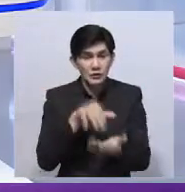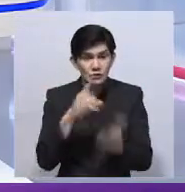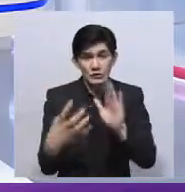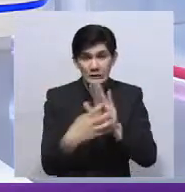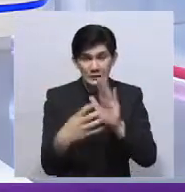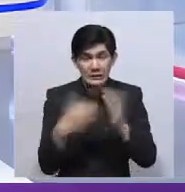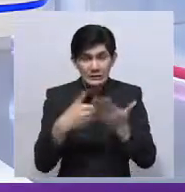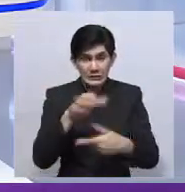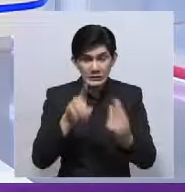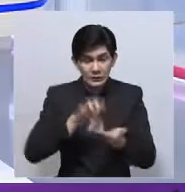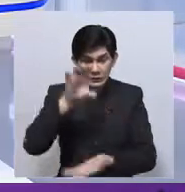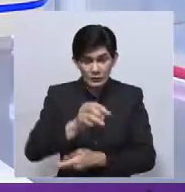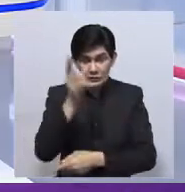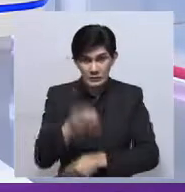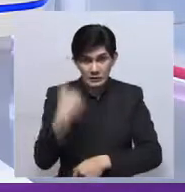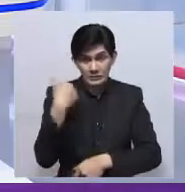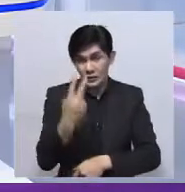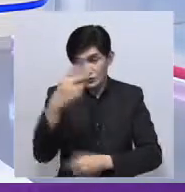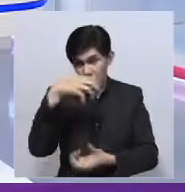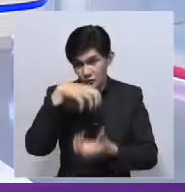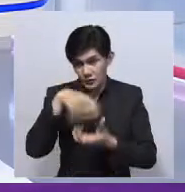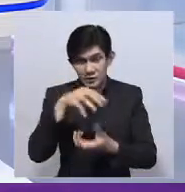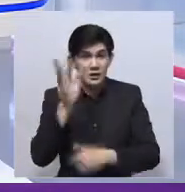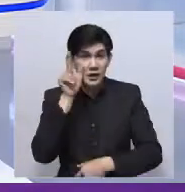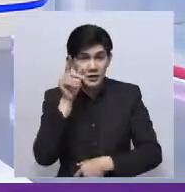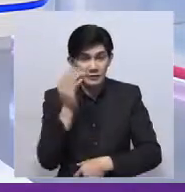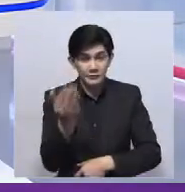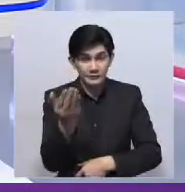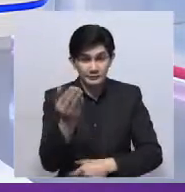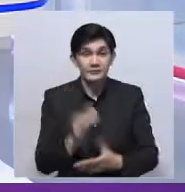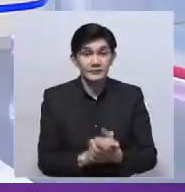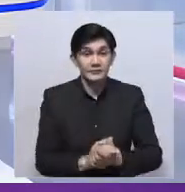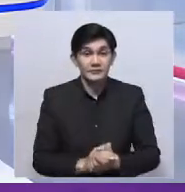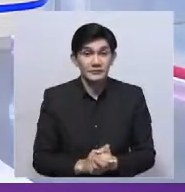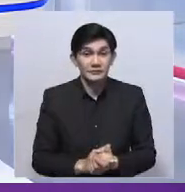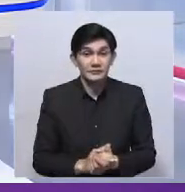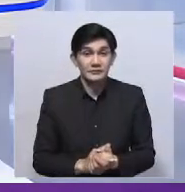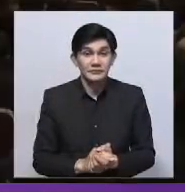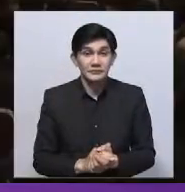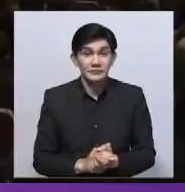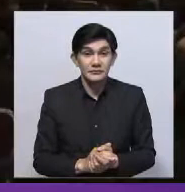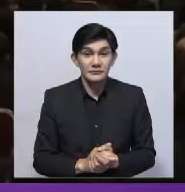นย์กลางเศรษฐกิจและการลงทุนที่แท้จริงของภูมิภาคไปตามจากคุณจินตนาทิพยรัตน์กุลกันค่ะ